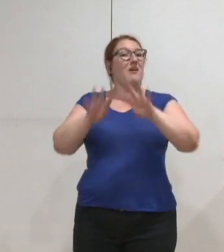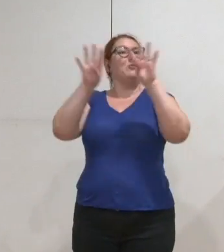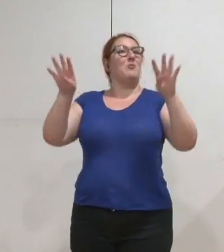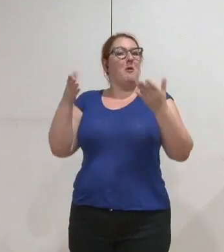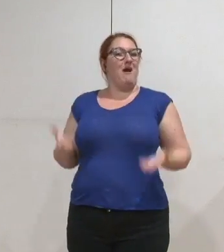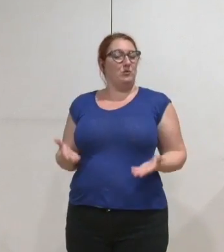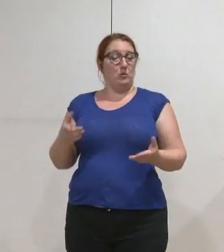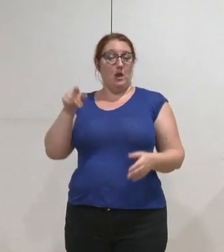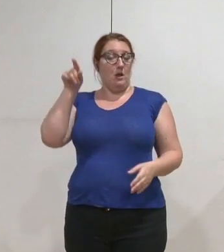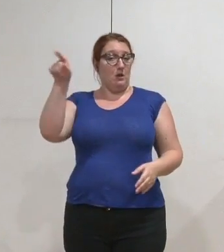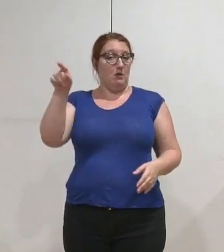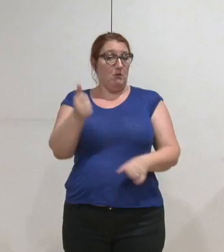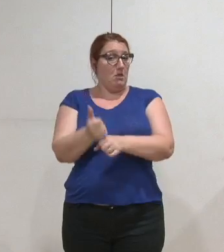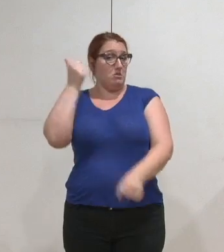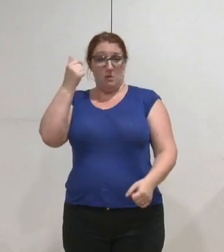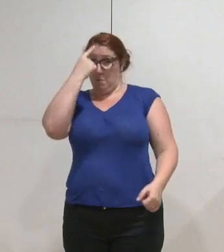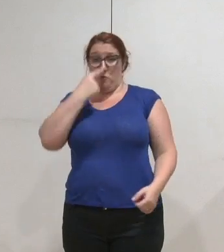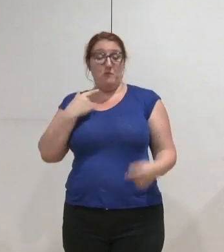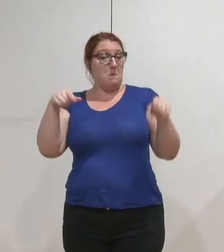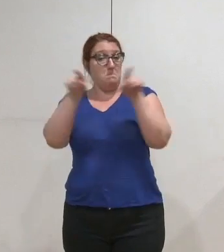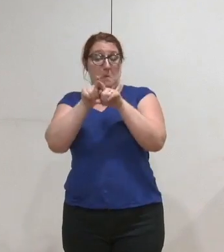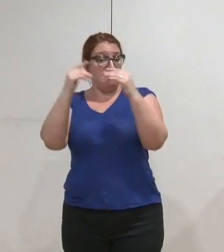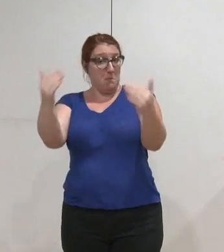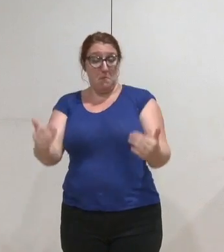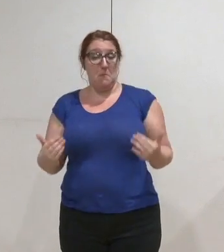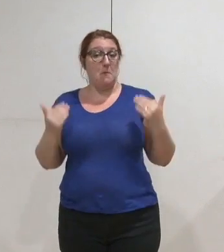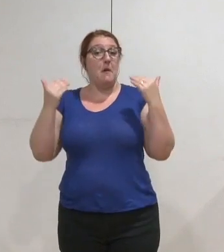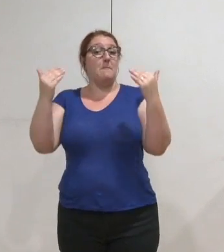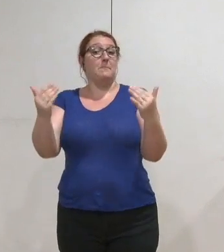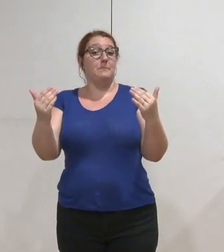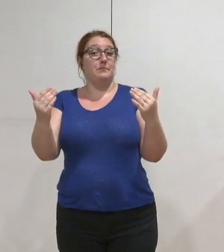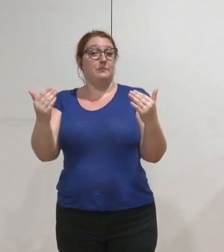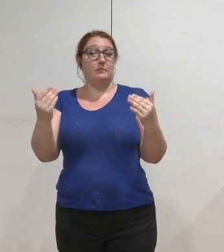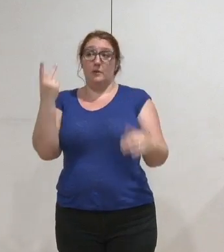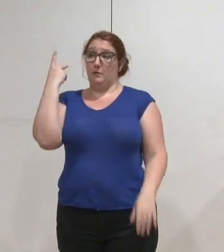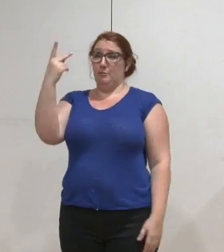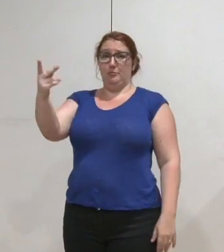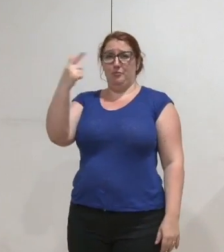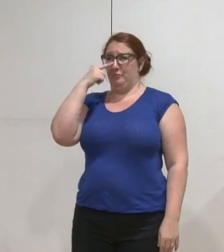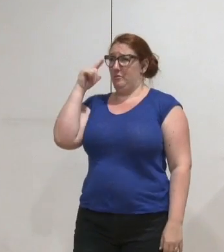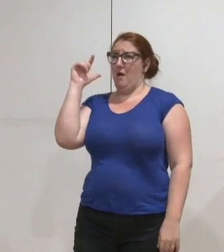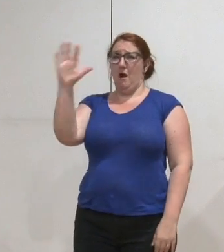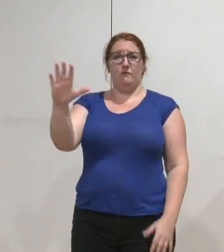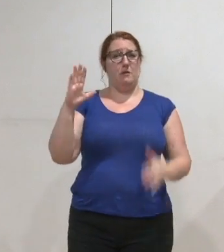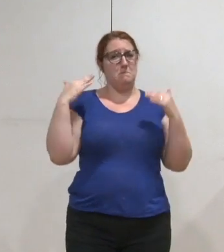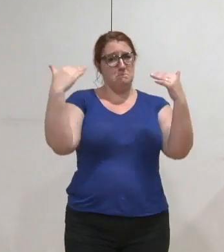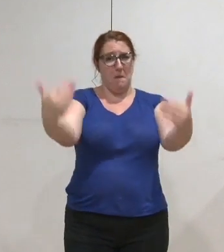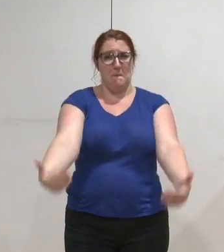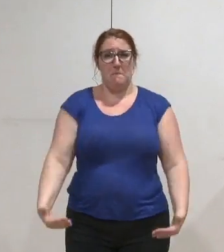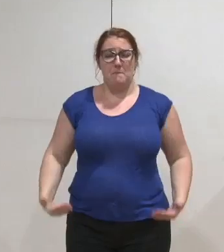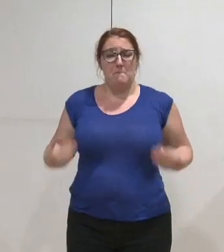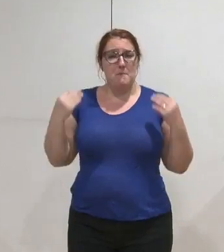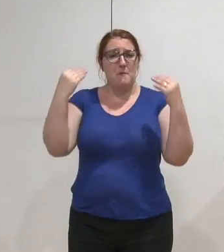qui était le même il y a un an a toujours à une position constante sur cette questionl